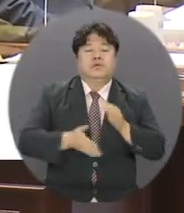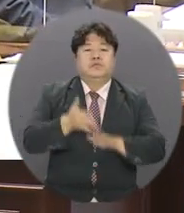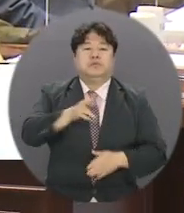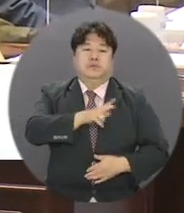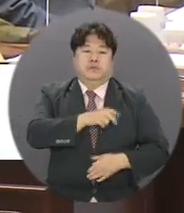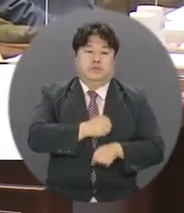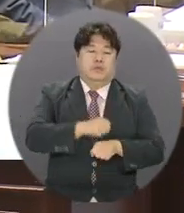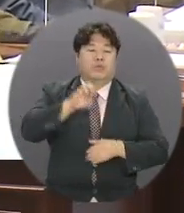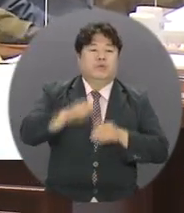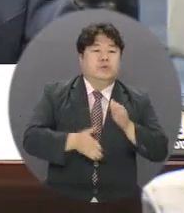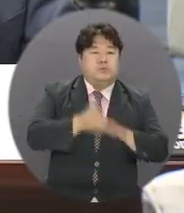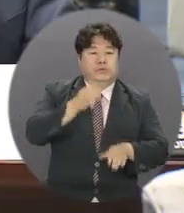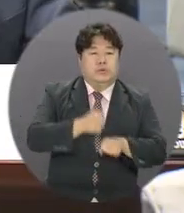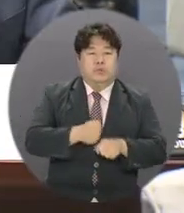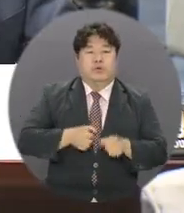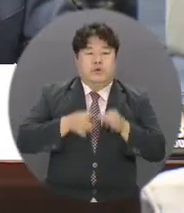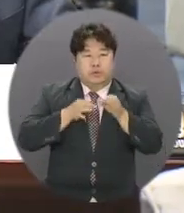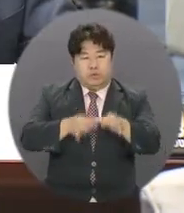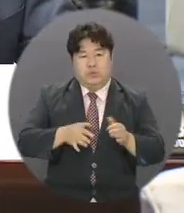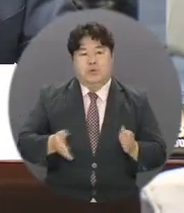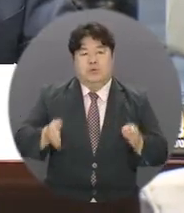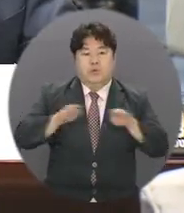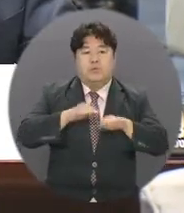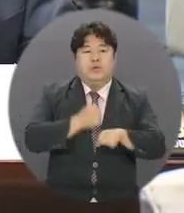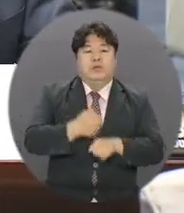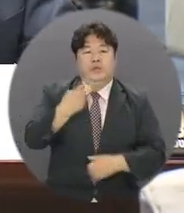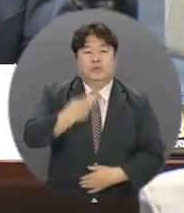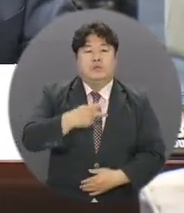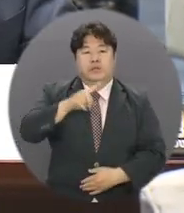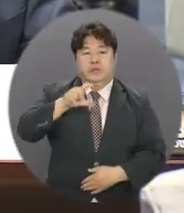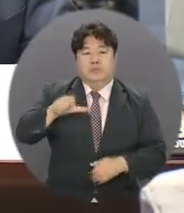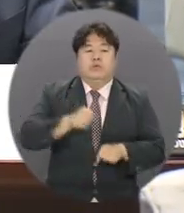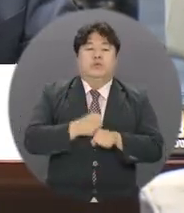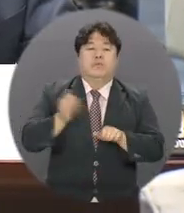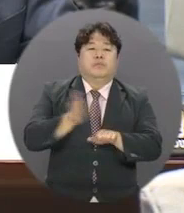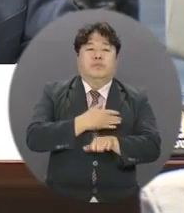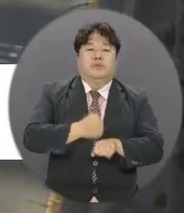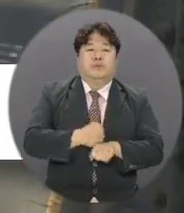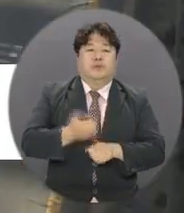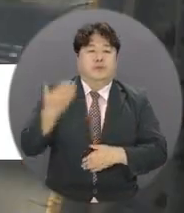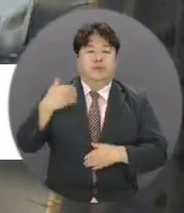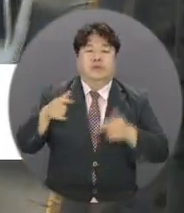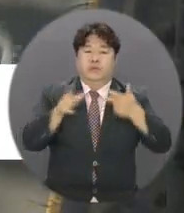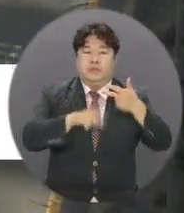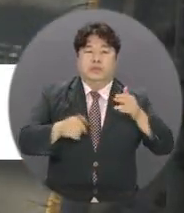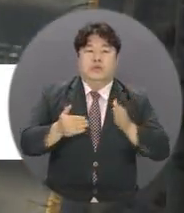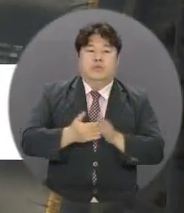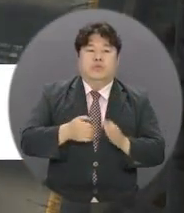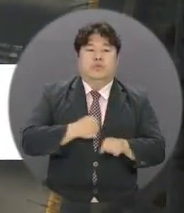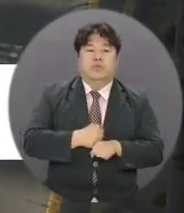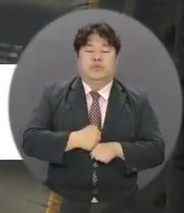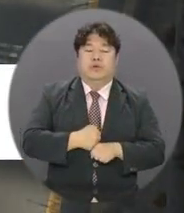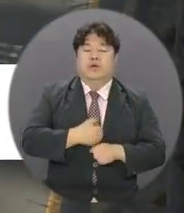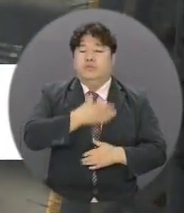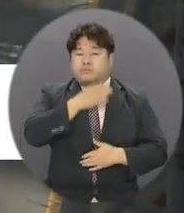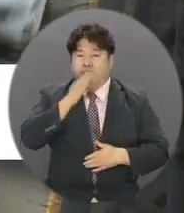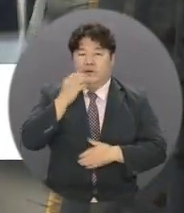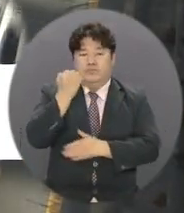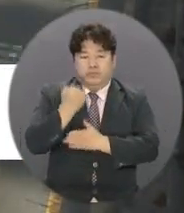의원은 광주시와 출자 출연기관이 지난 2015년부터 지난 7월까지 노후